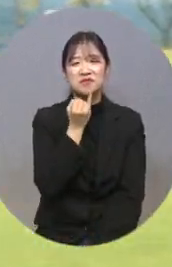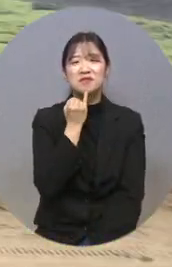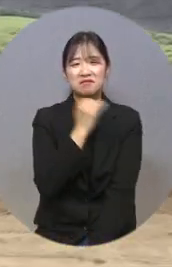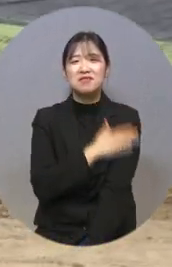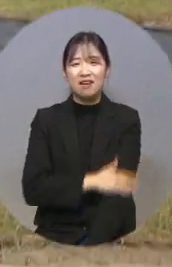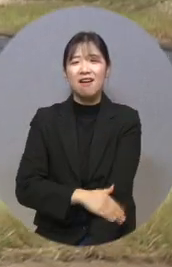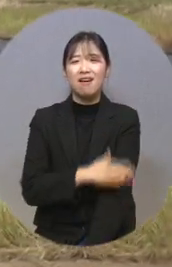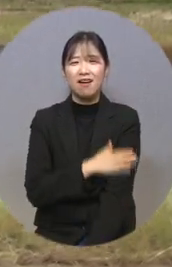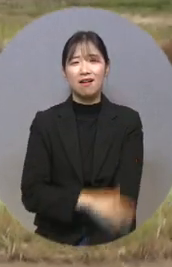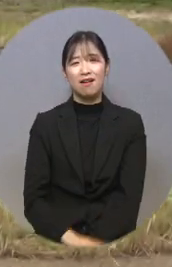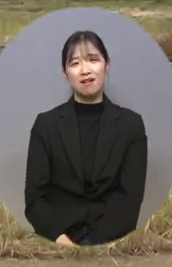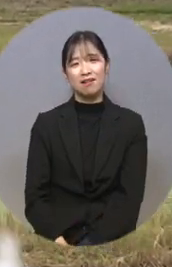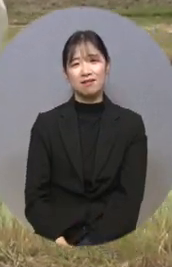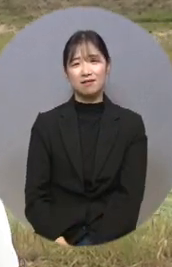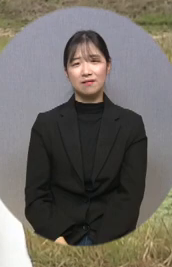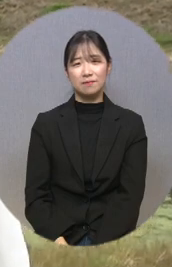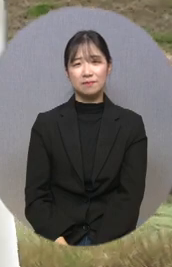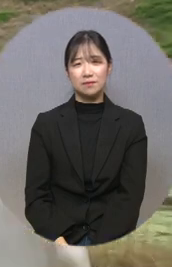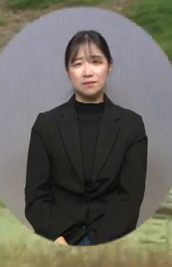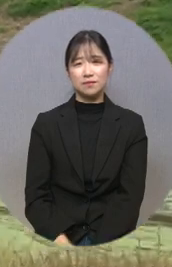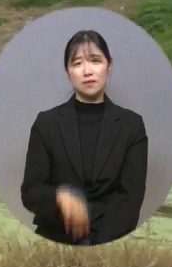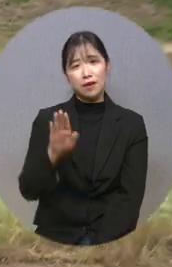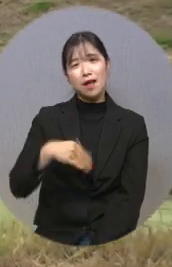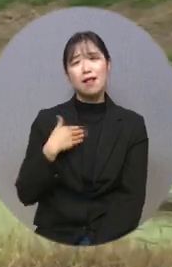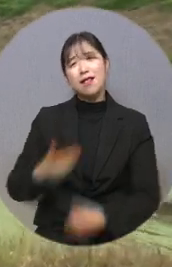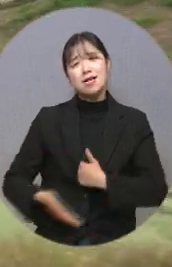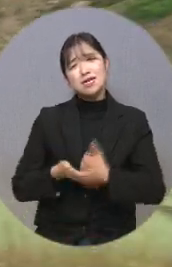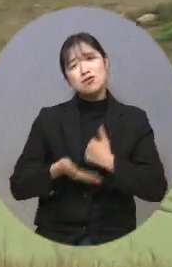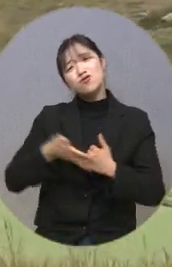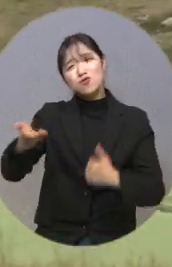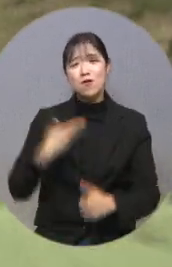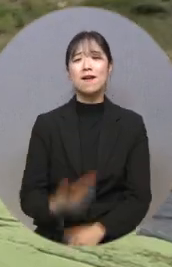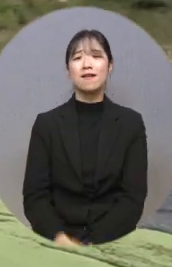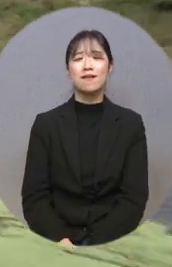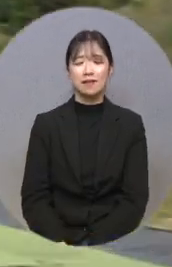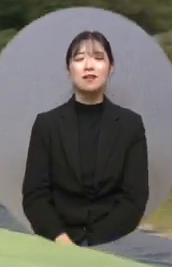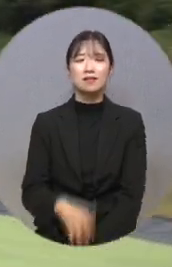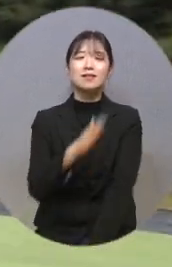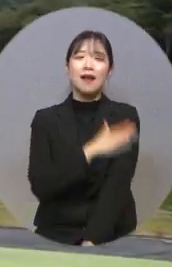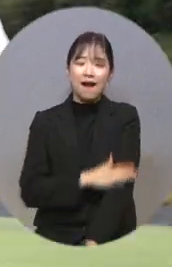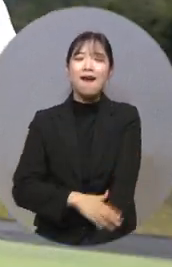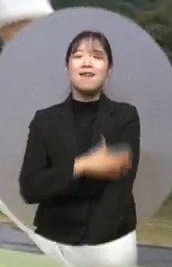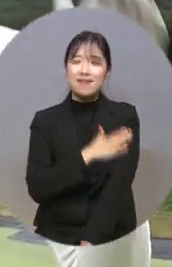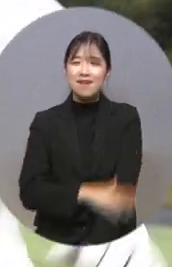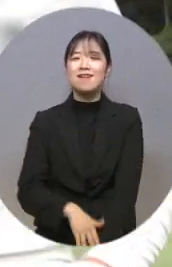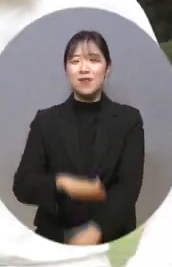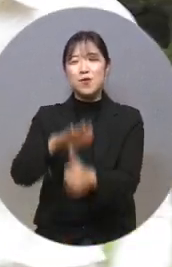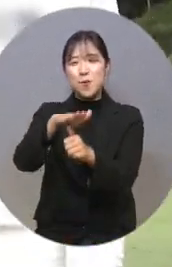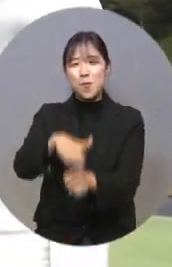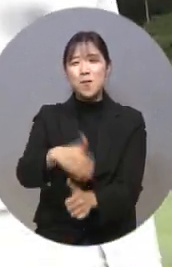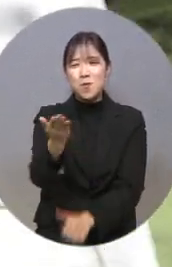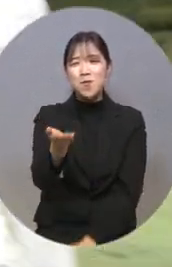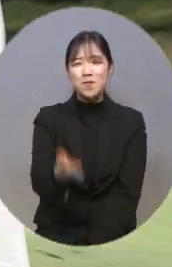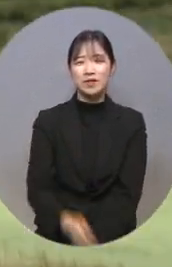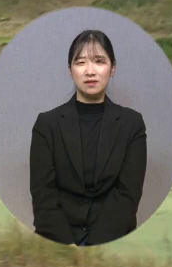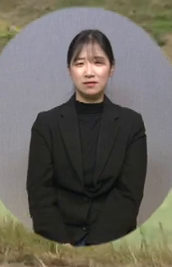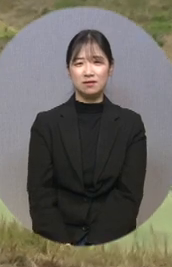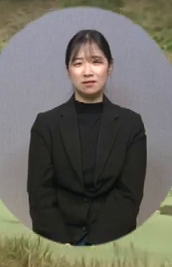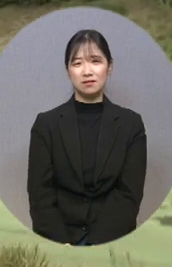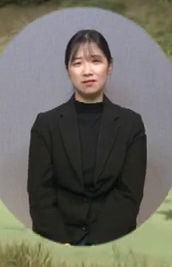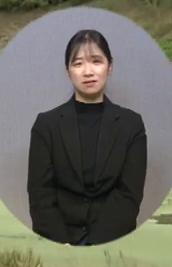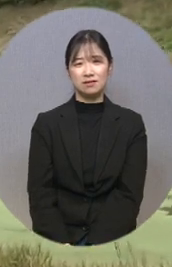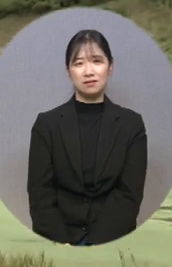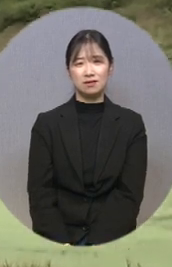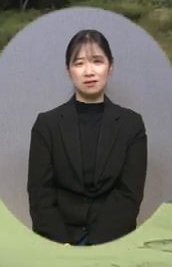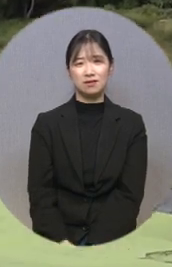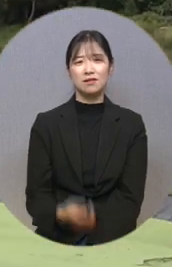잘했어. 오빠! 응원해주고 그래야지. 아이 잘했어. 우리 쪼꼬미 잘했어. 그래. 근데 나도 이렇게 짧을 줄 몰랐네.